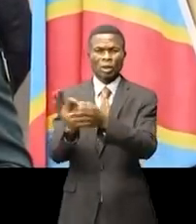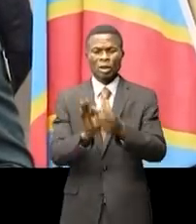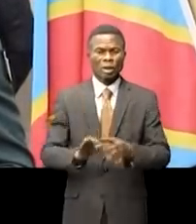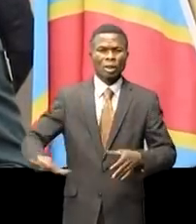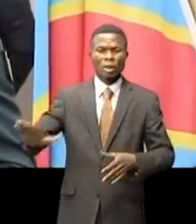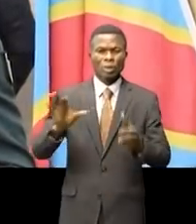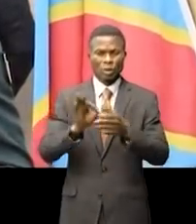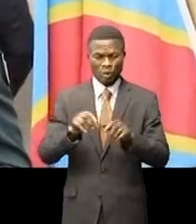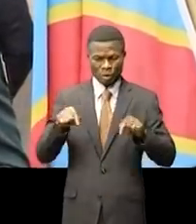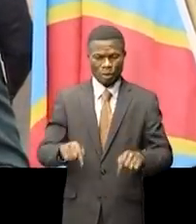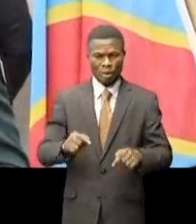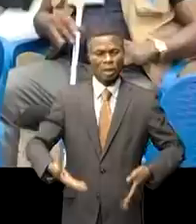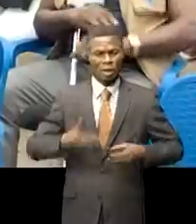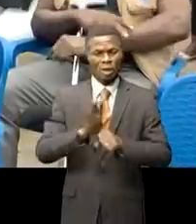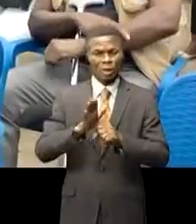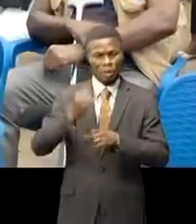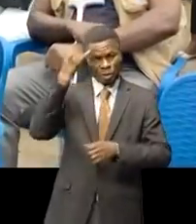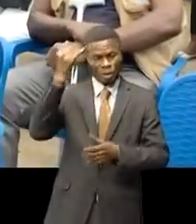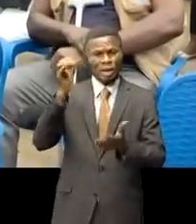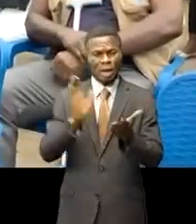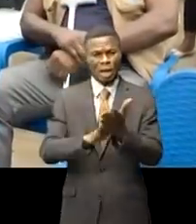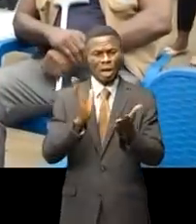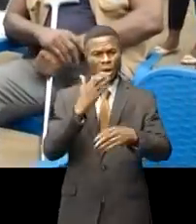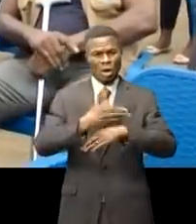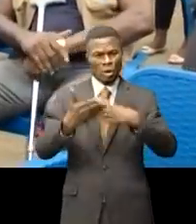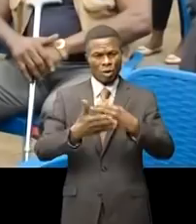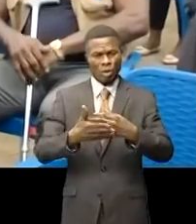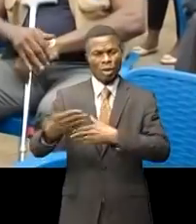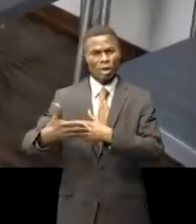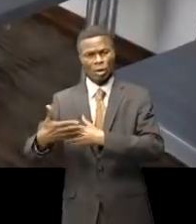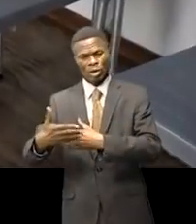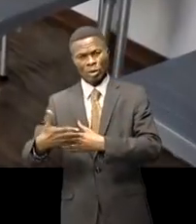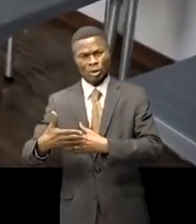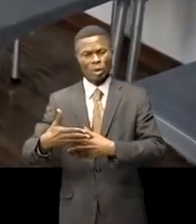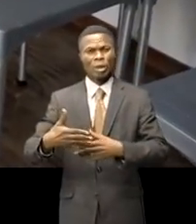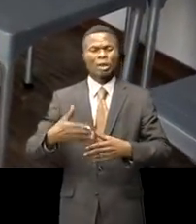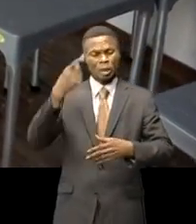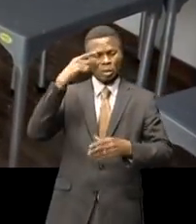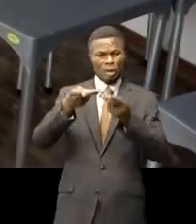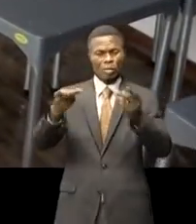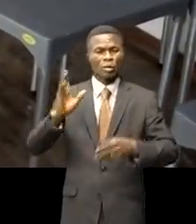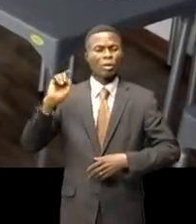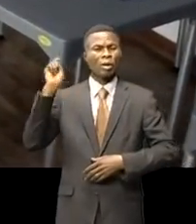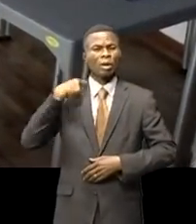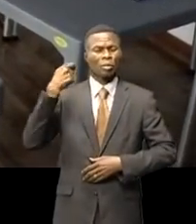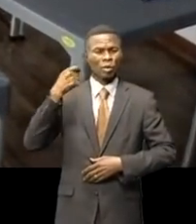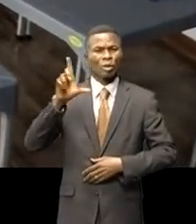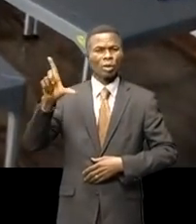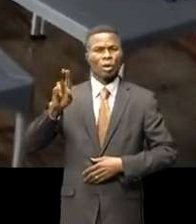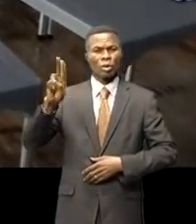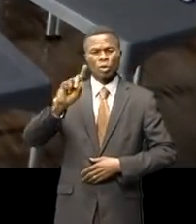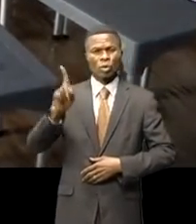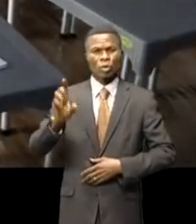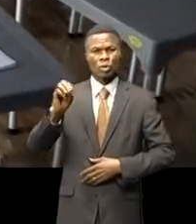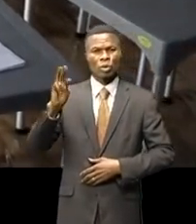a loué la construction de cette école moderne de proximité au camp de détention de l'ouzoum ou un choix judicieux